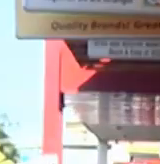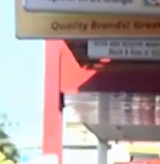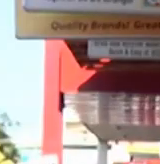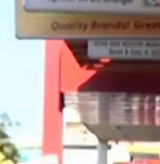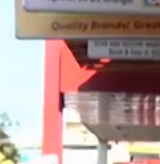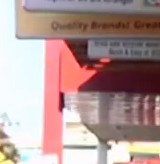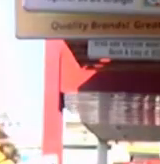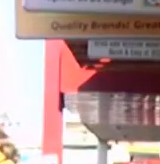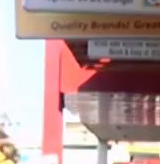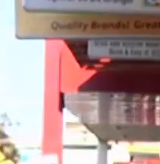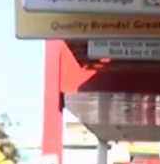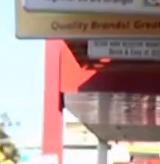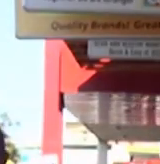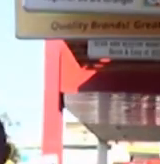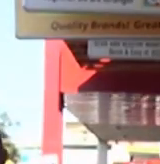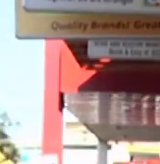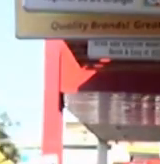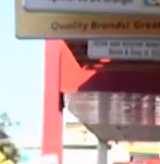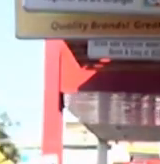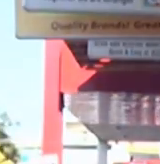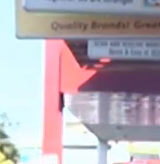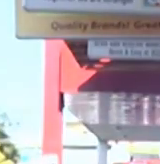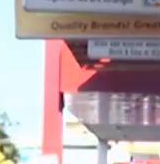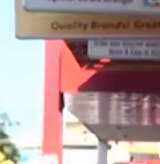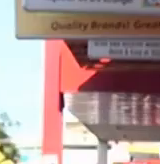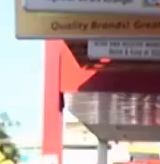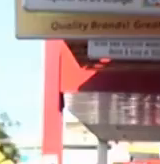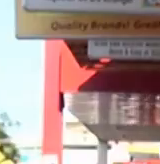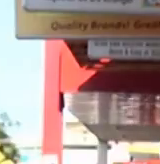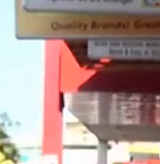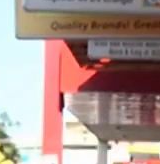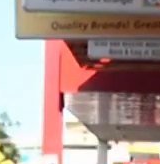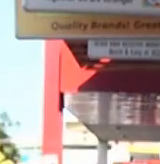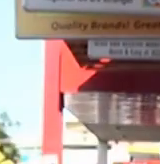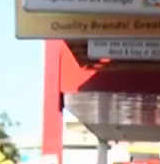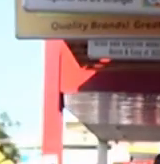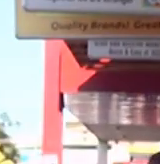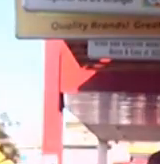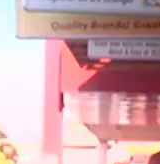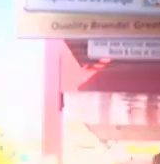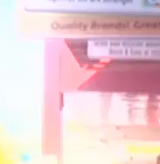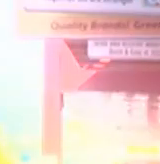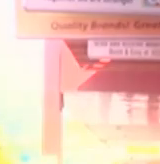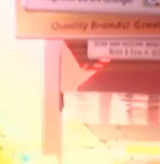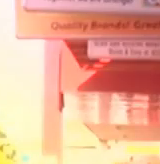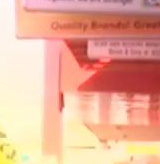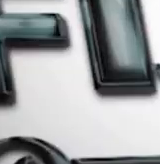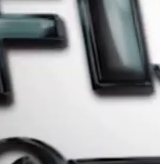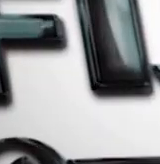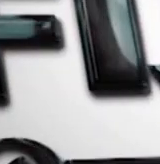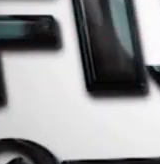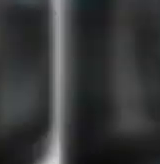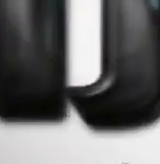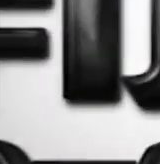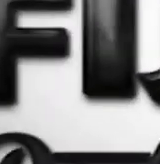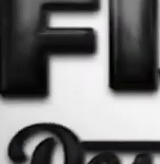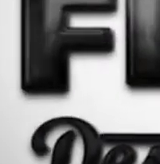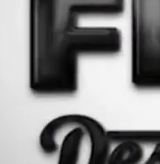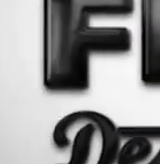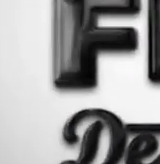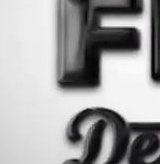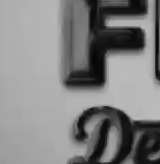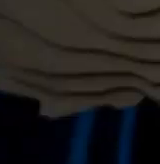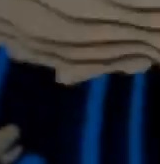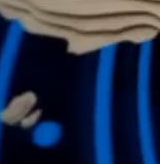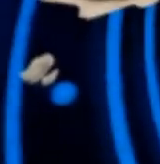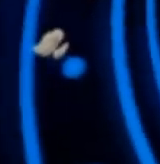मैं तो दिल्ली में रहता हूँ और रेडियो फीजी रोज सुनता हूँ. रेडियो फीजी 2 देश